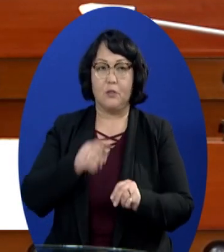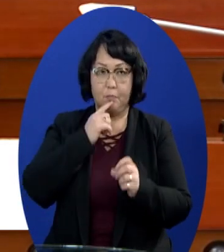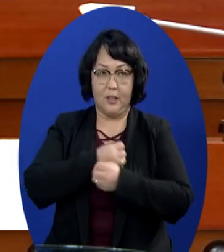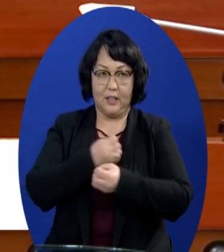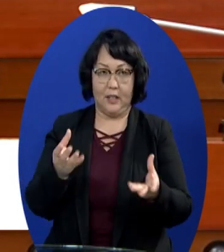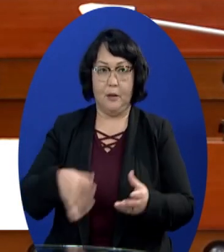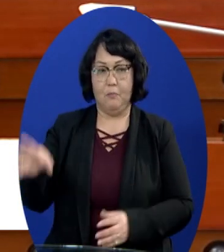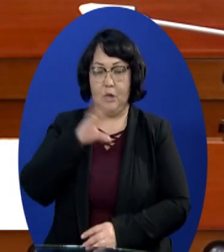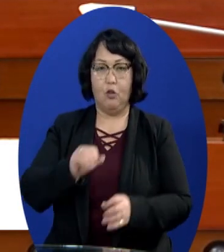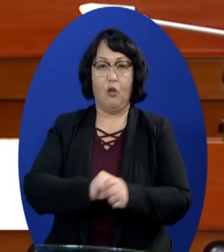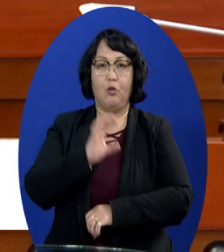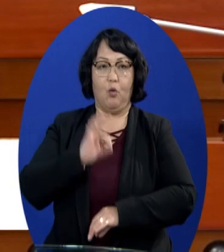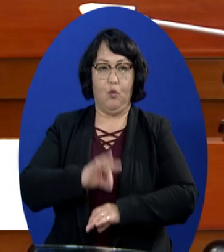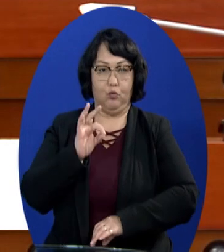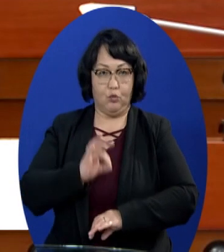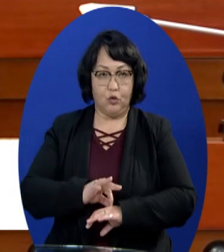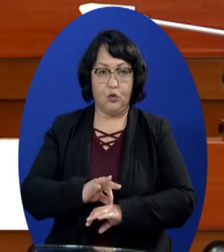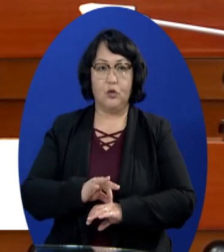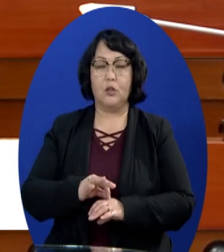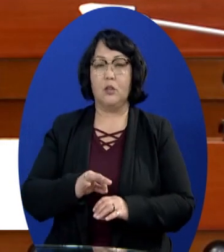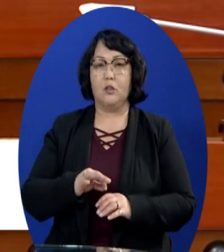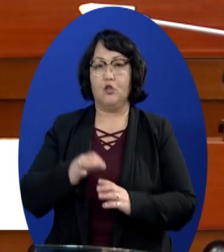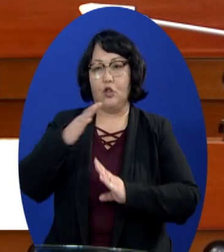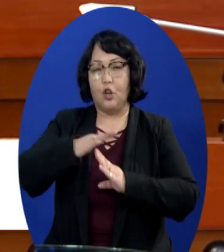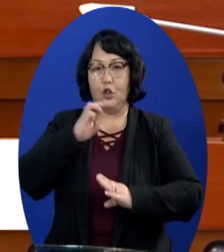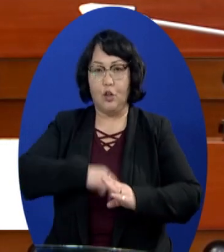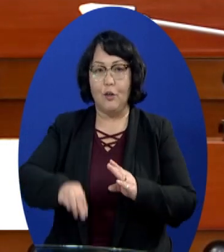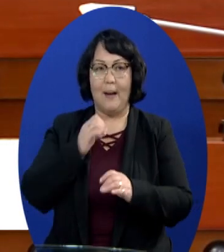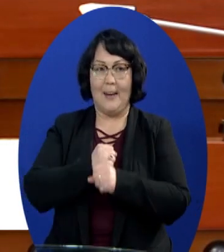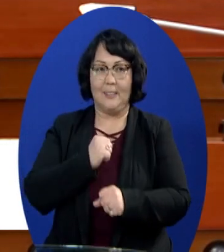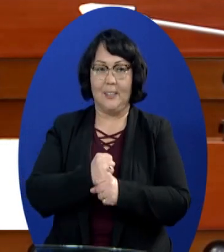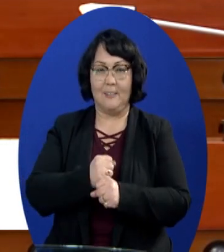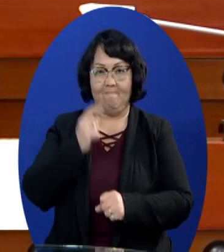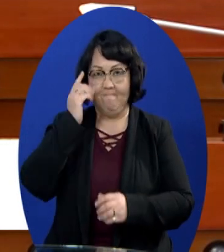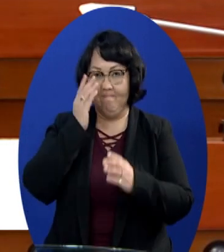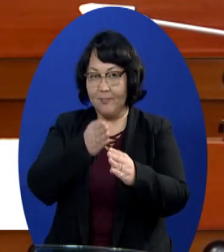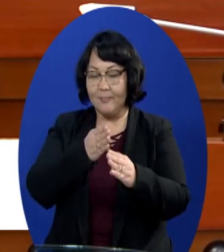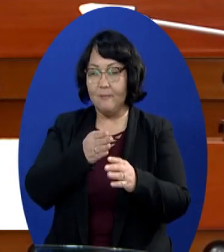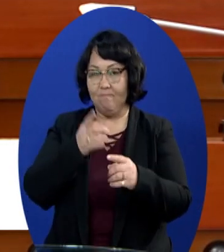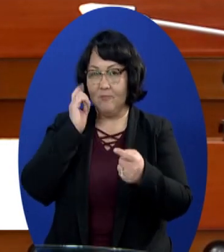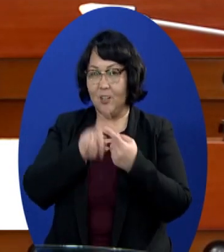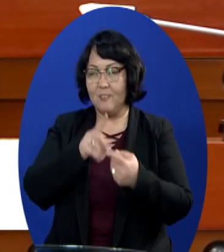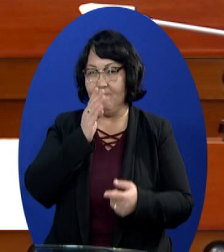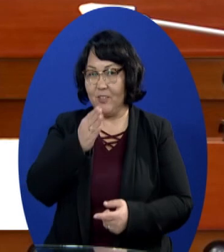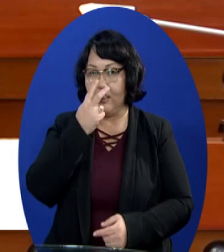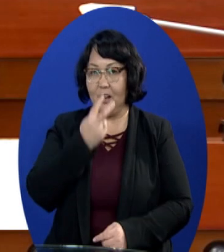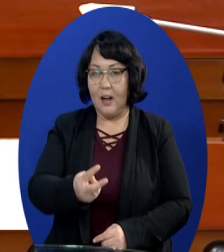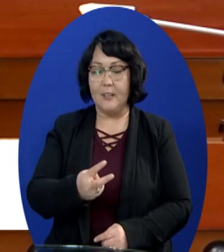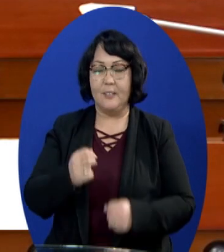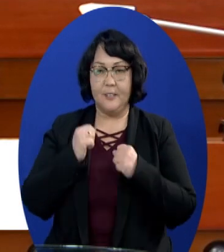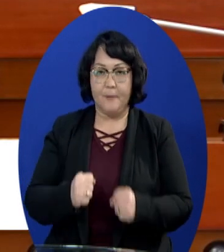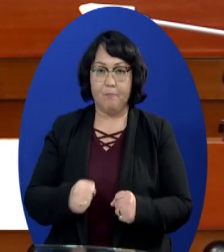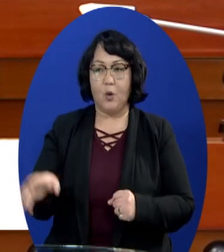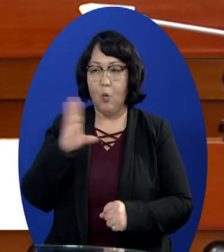бид нар энэ коронавирус COVID-19-тэй тэмцэлд очих цагийг харж ирсэн юм а. Энэ цаг үе хүн цаг үед галын